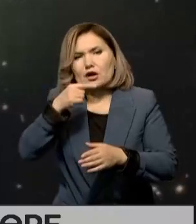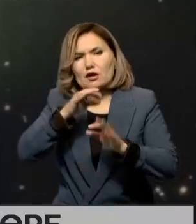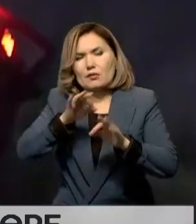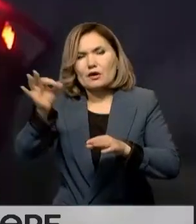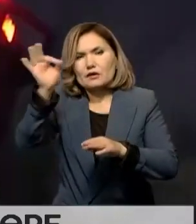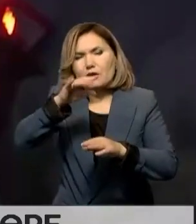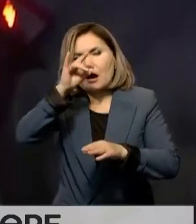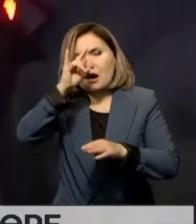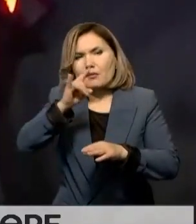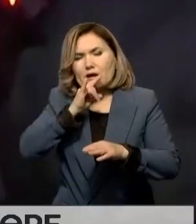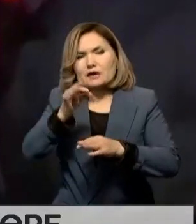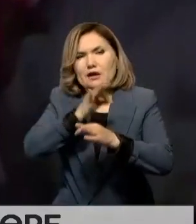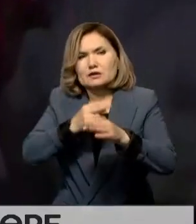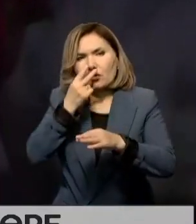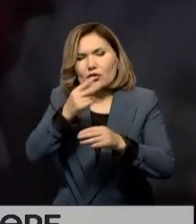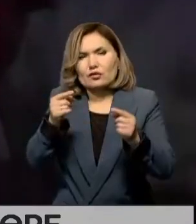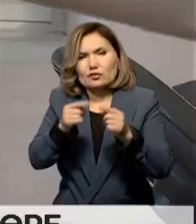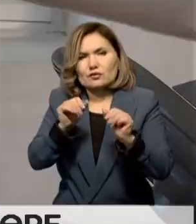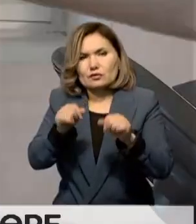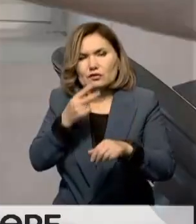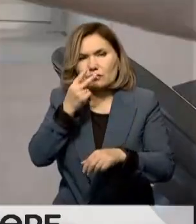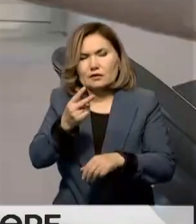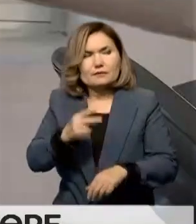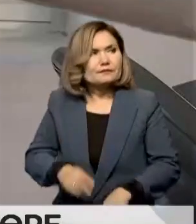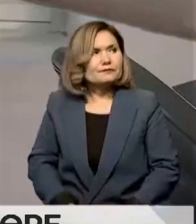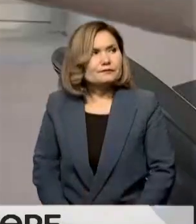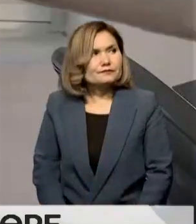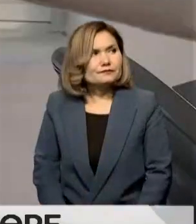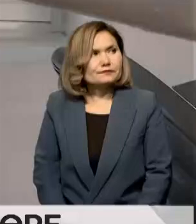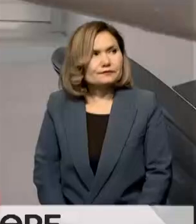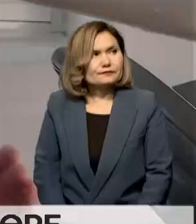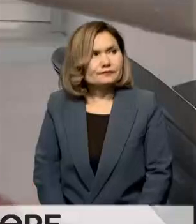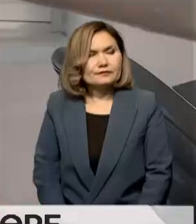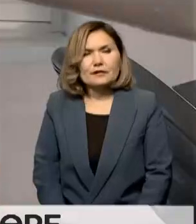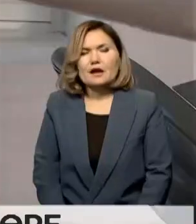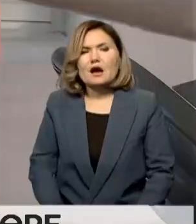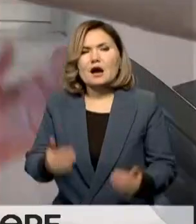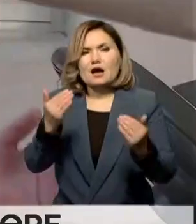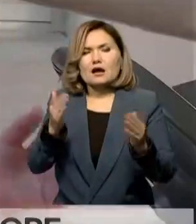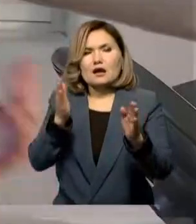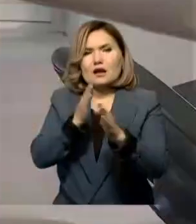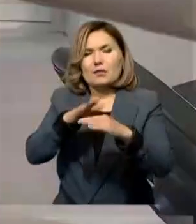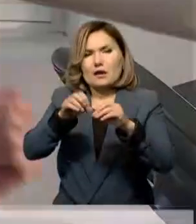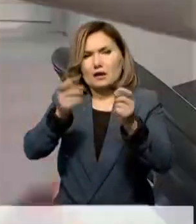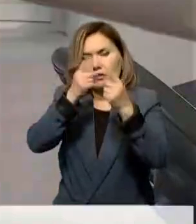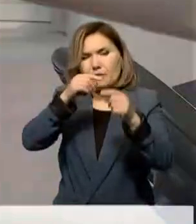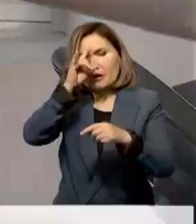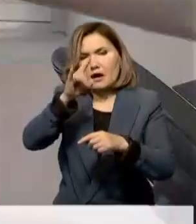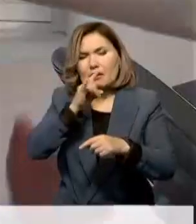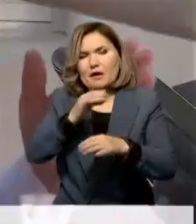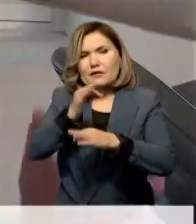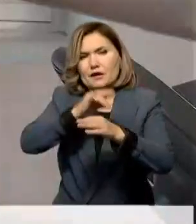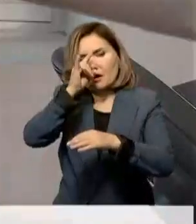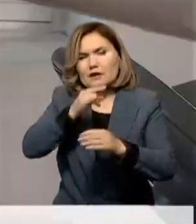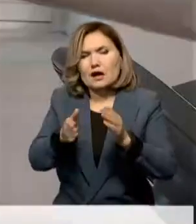жұлдызын батыс Қазақстан тұрғындары анық көре алады. Но западные районы. Қазгидрометтің мәліметінше еліміздің батысындағы